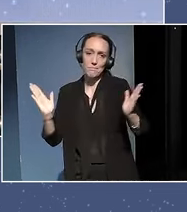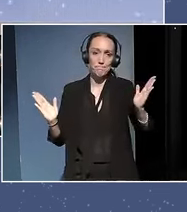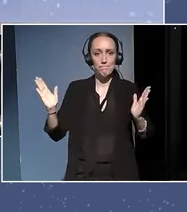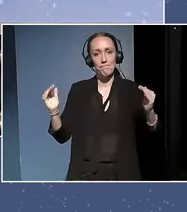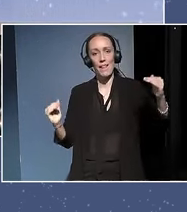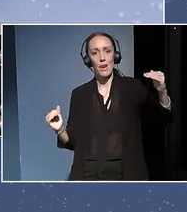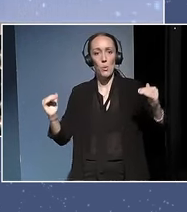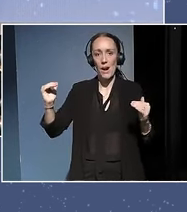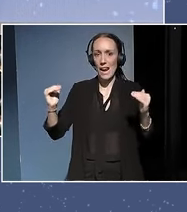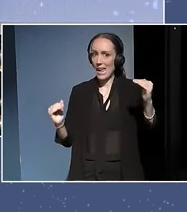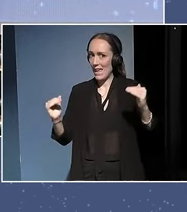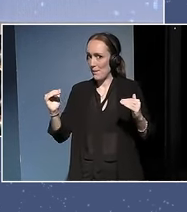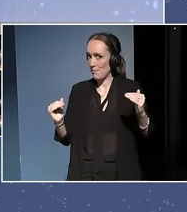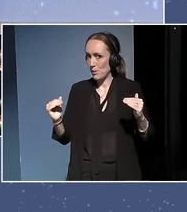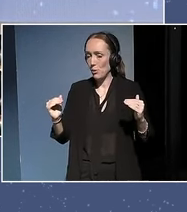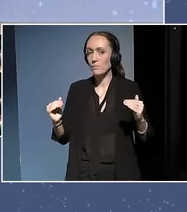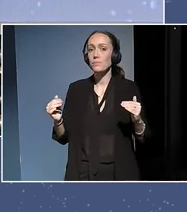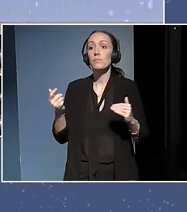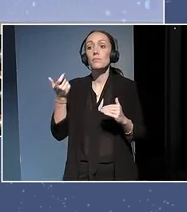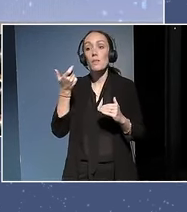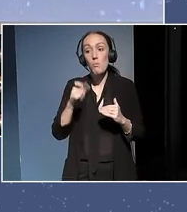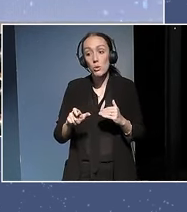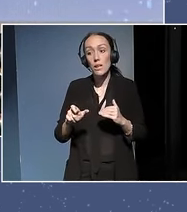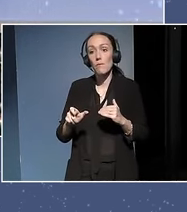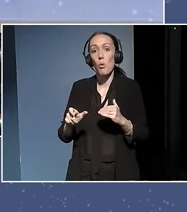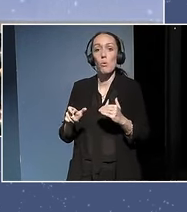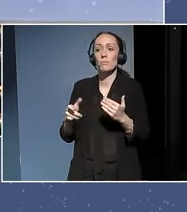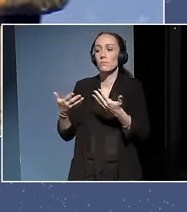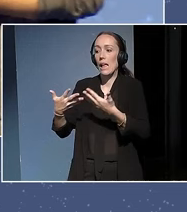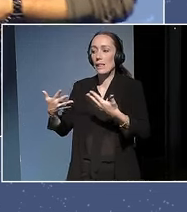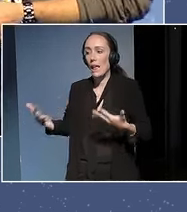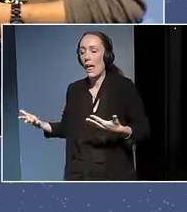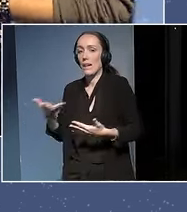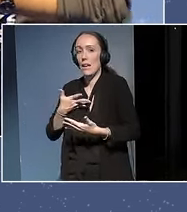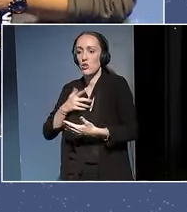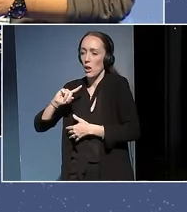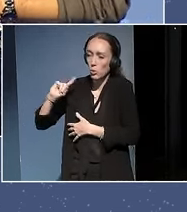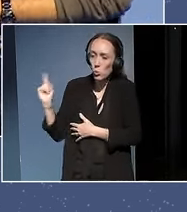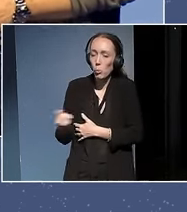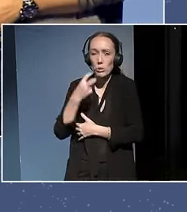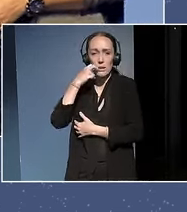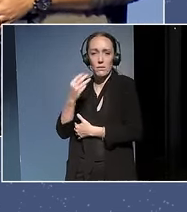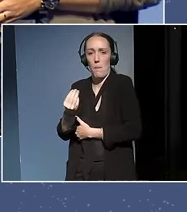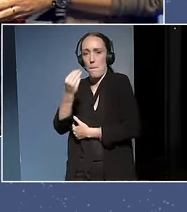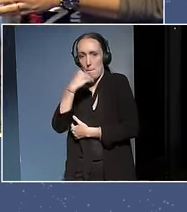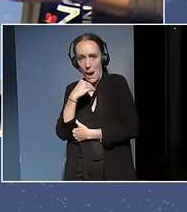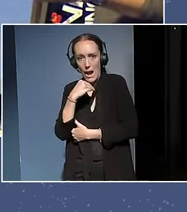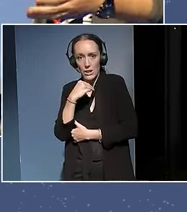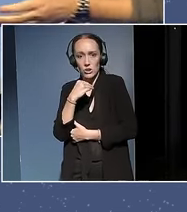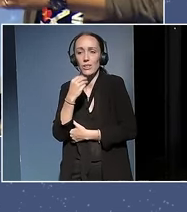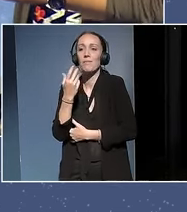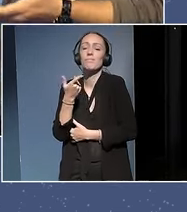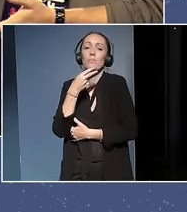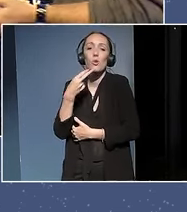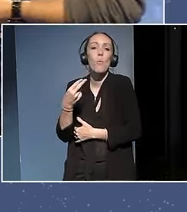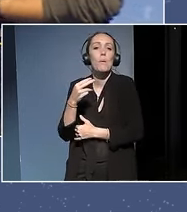cioè I predatori non erano alcuni no c'erano i carcarodontosauro quelli che vengono chiamati i t-rex africani